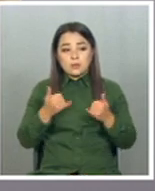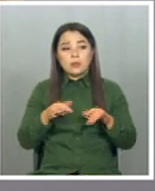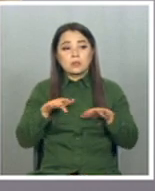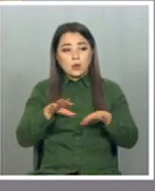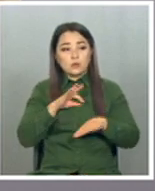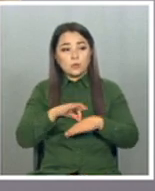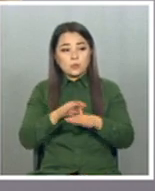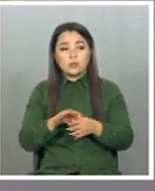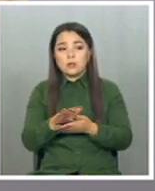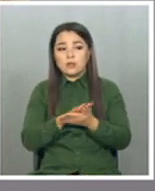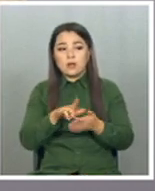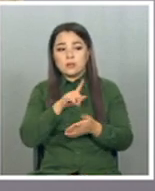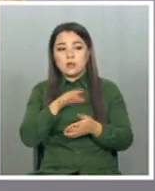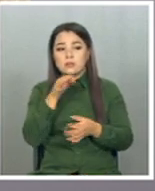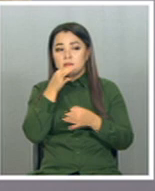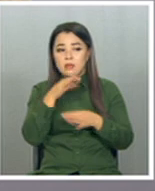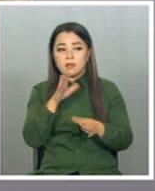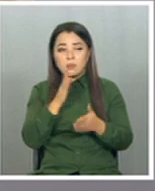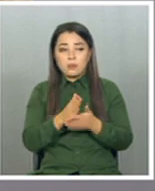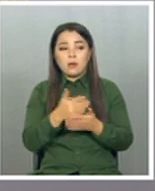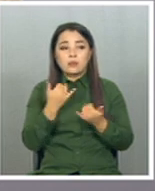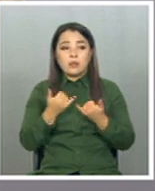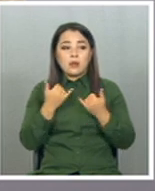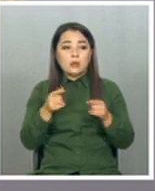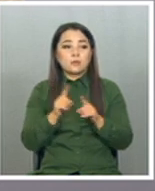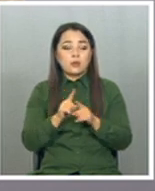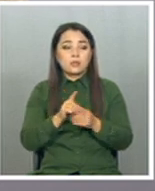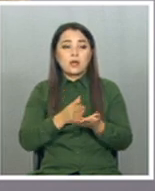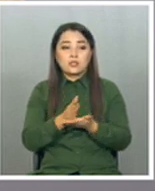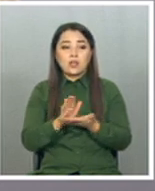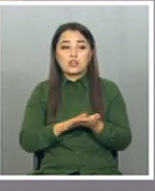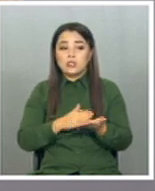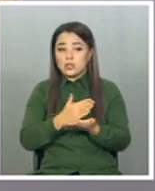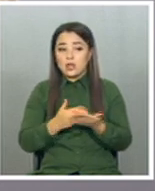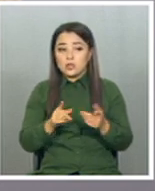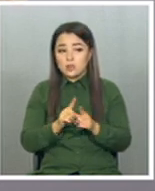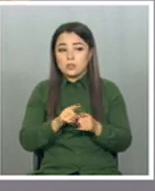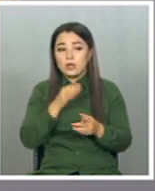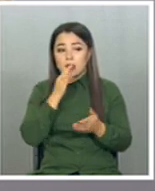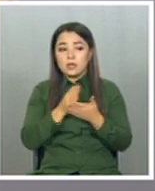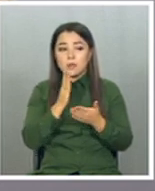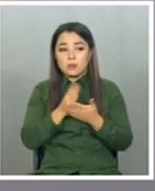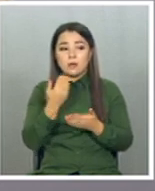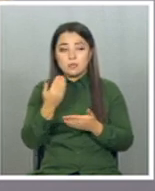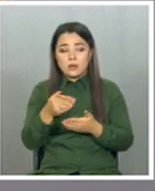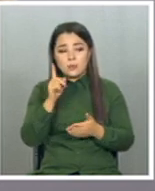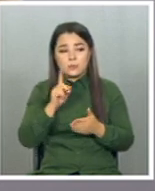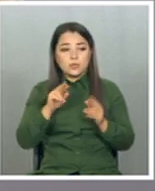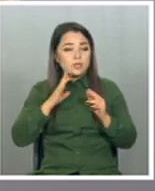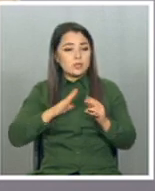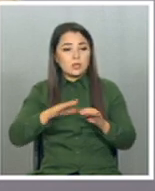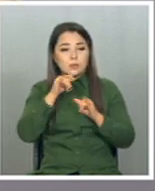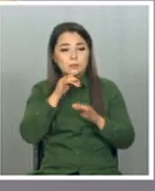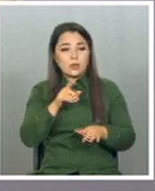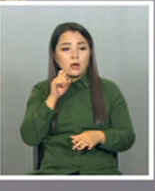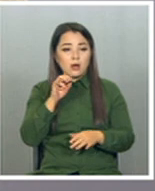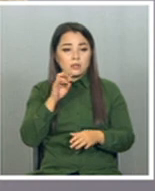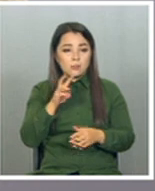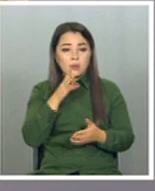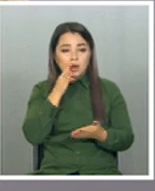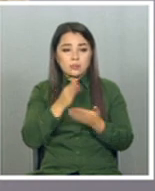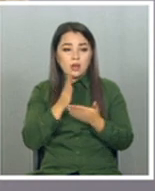қылығың жоқ ұнаған. Қайратым қанша қайтса да, мұныңа ханым шыдаман. Жыр